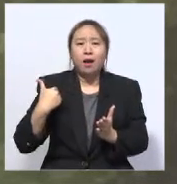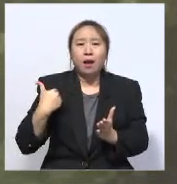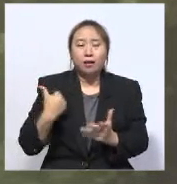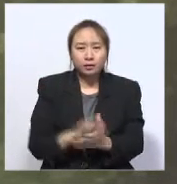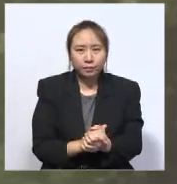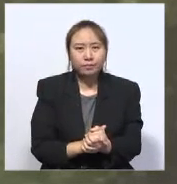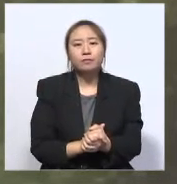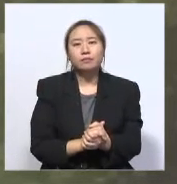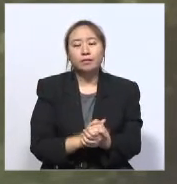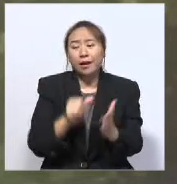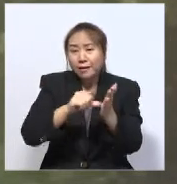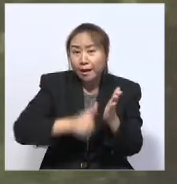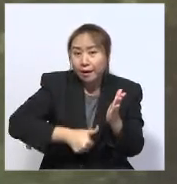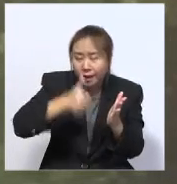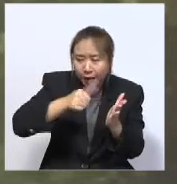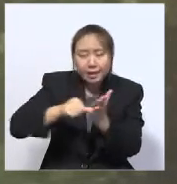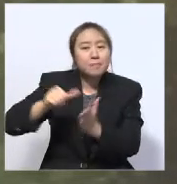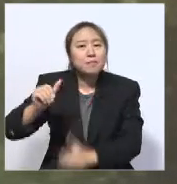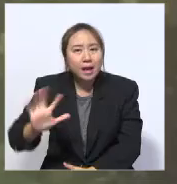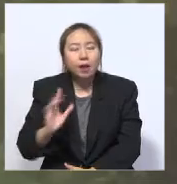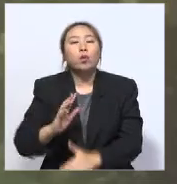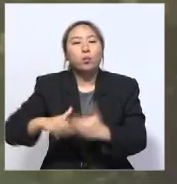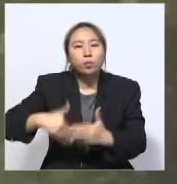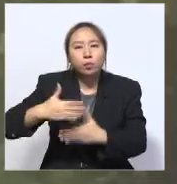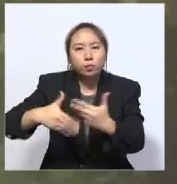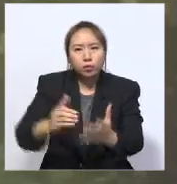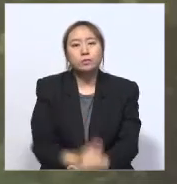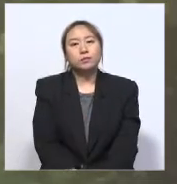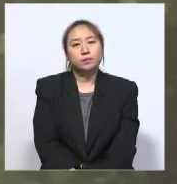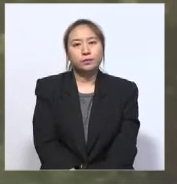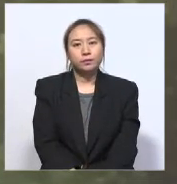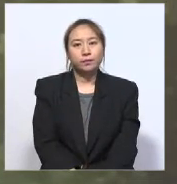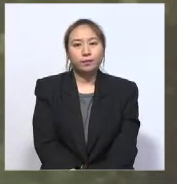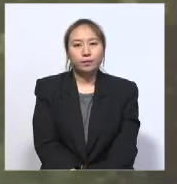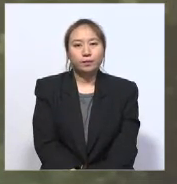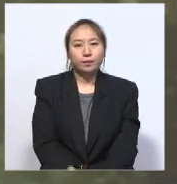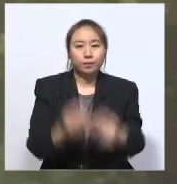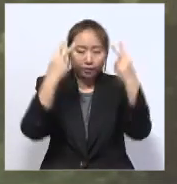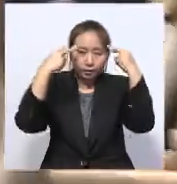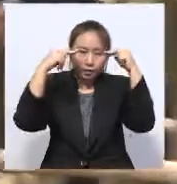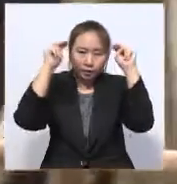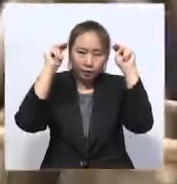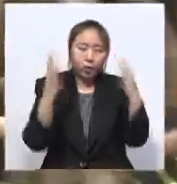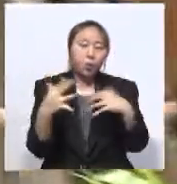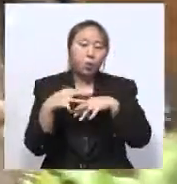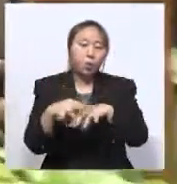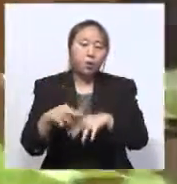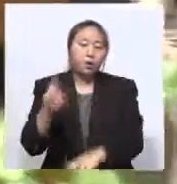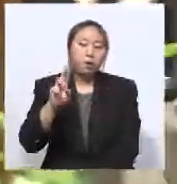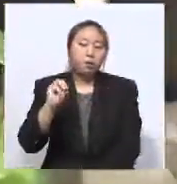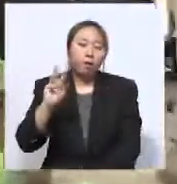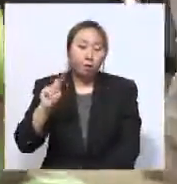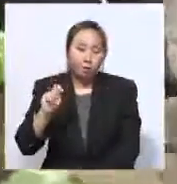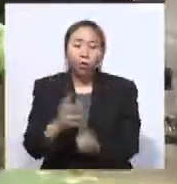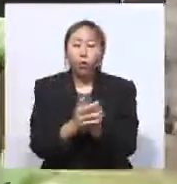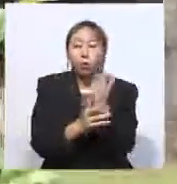แก้ทุกอย่างอะไรแก้ได้อะไรแก้ไม่ได้เขาต้องค่อยๆทยอยแก้ไป นายกรัฐมนตรีได้ร่วมกับรัฐมนตรีปลูก